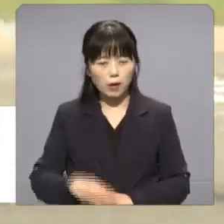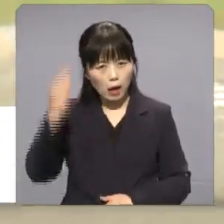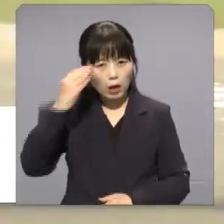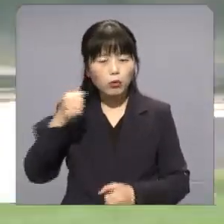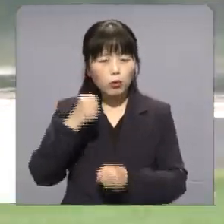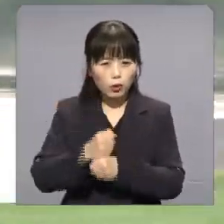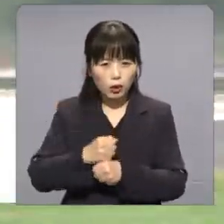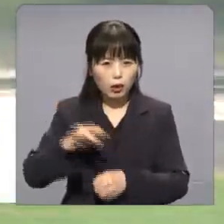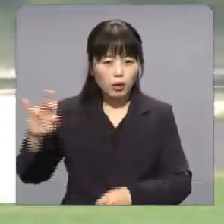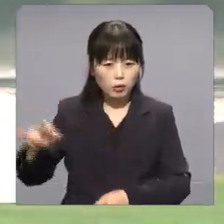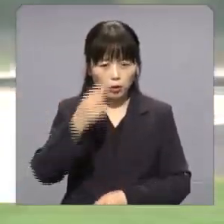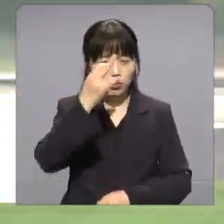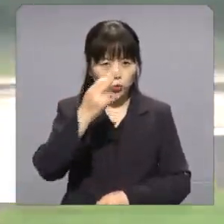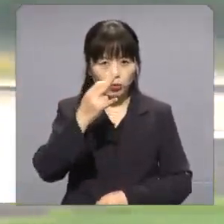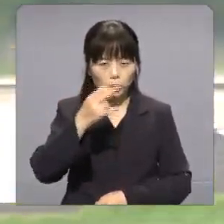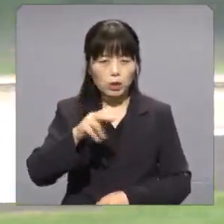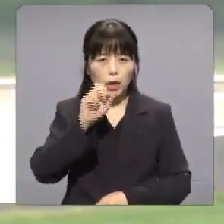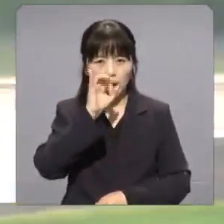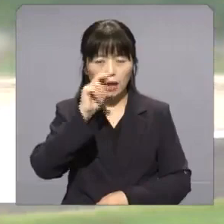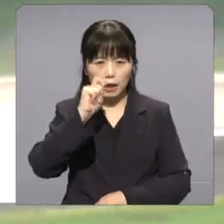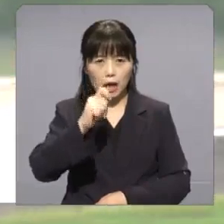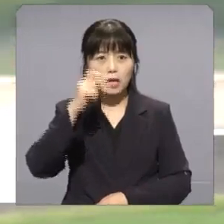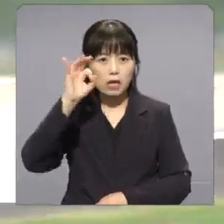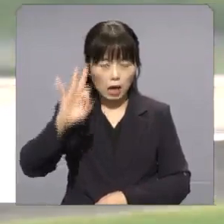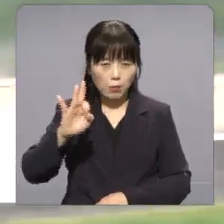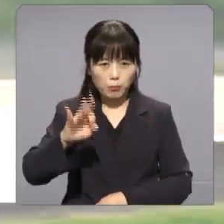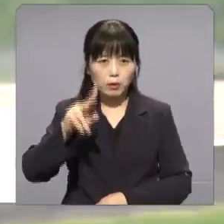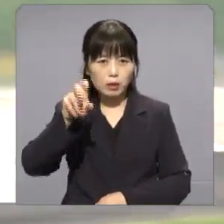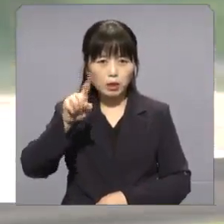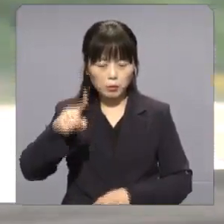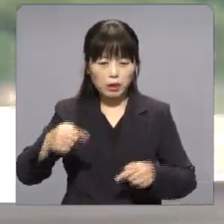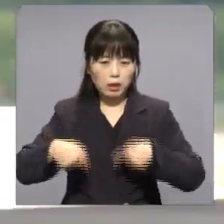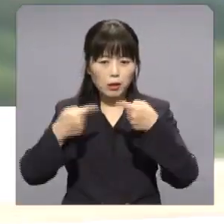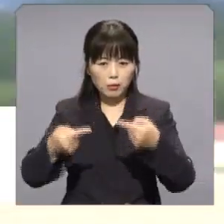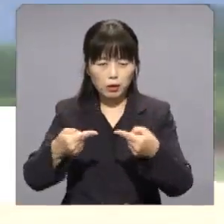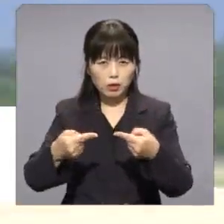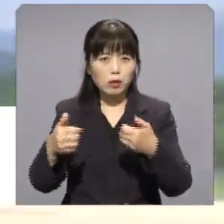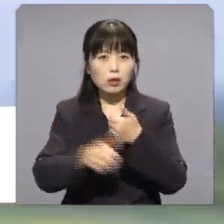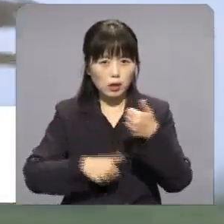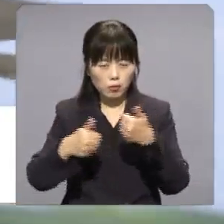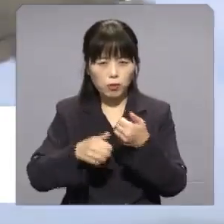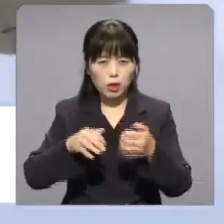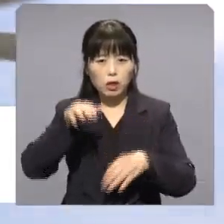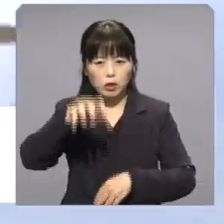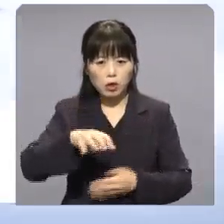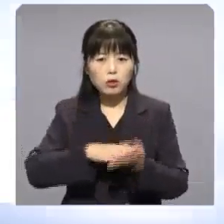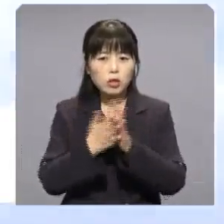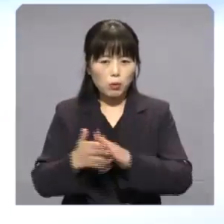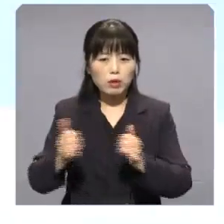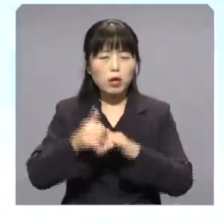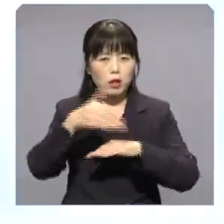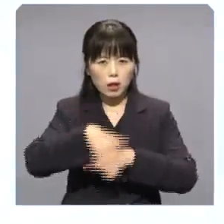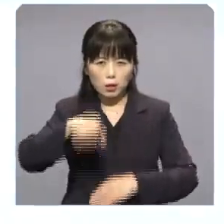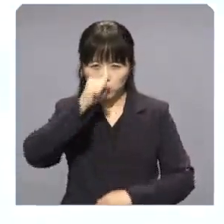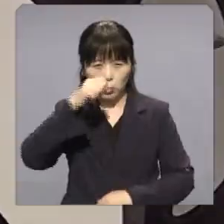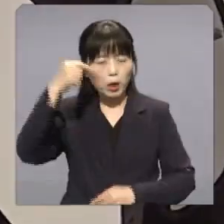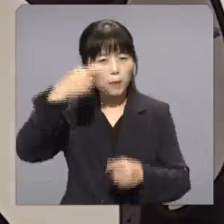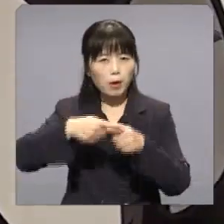한국형 차세대 전투기 KF-21 사업에 참여했던 전직 관료는 현지화 전략을 높게 평가했습니다.